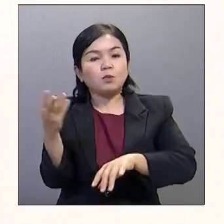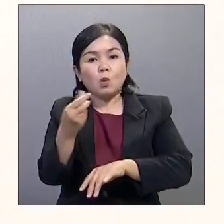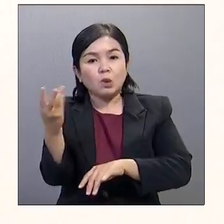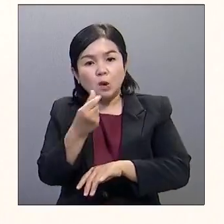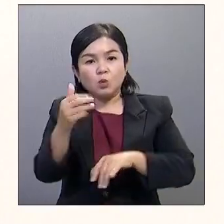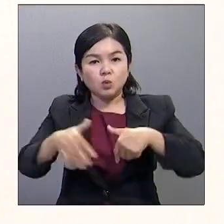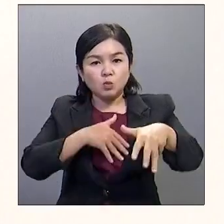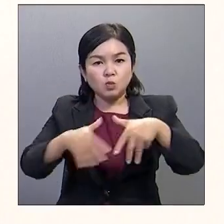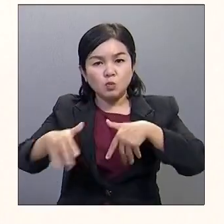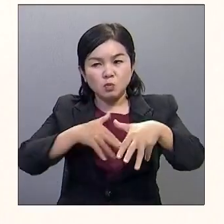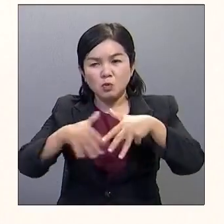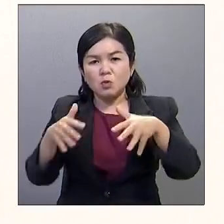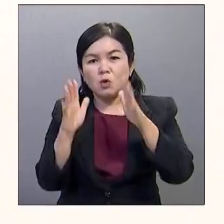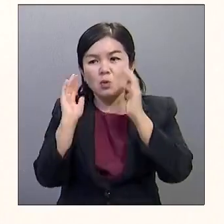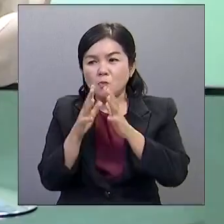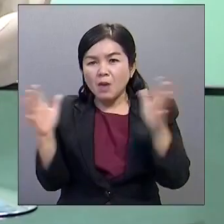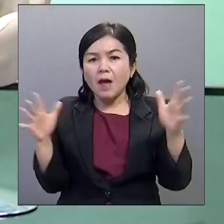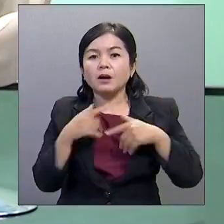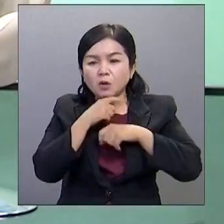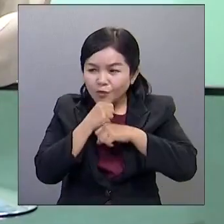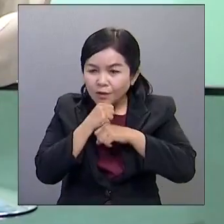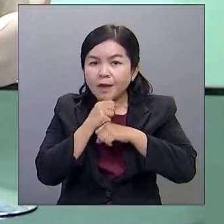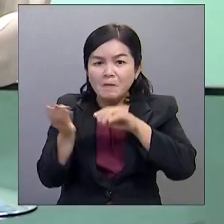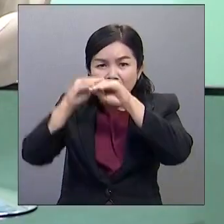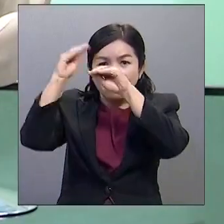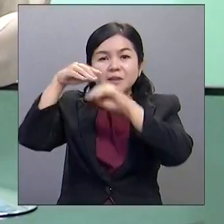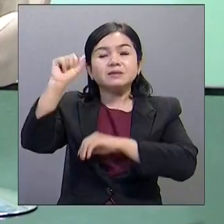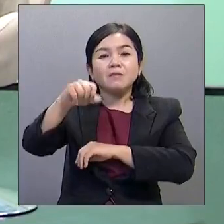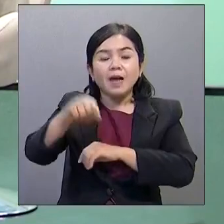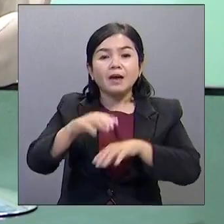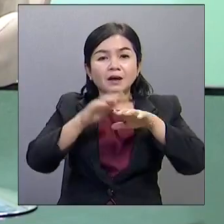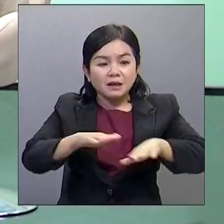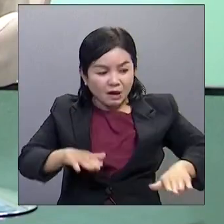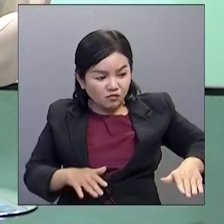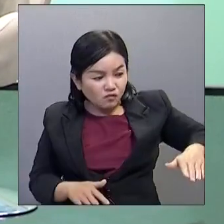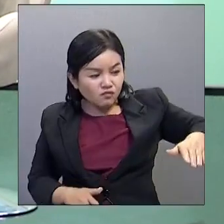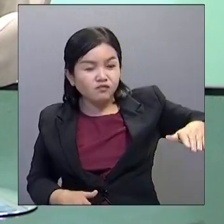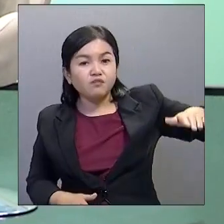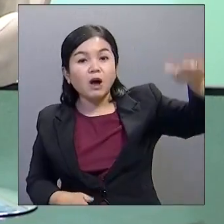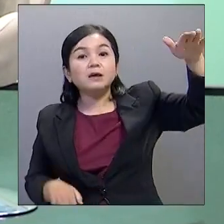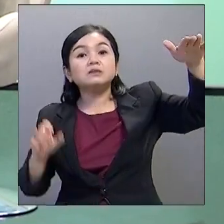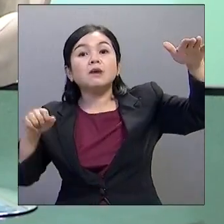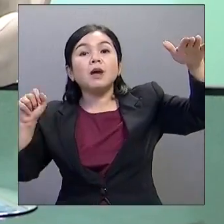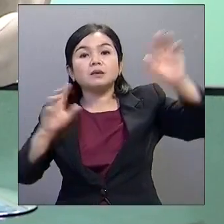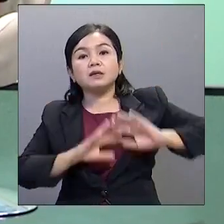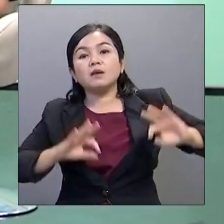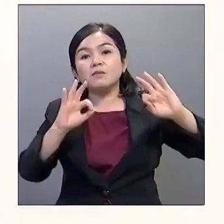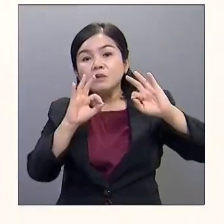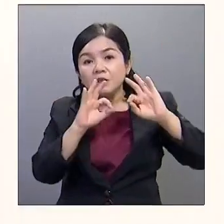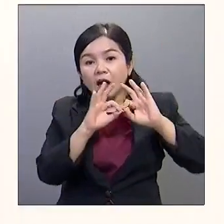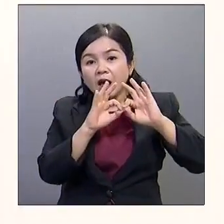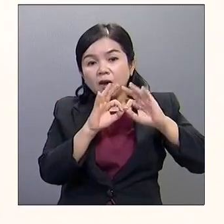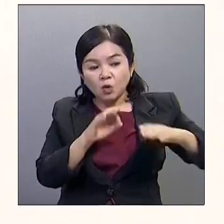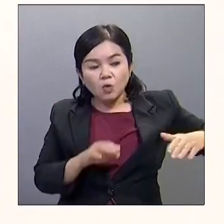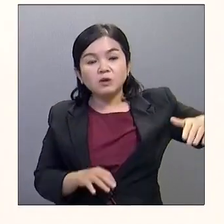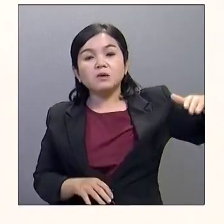ชากรโลกเนี่ยอย่างที่บอกคือเราก็อายุเพิ่มขึ้นกันมากขึ้นใช่มั้ยน้องก็ต้องรีบทําอะไรที่จะเป็นเค้าเรียกว่ากำลังของโลกของชาติเป็น